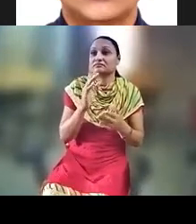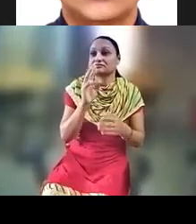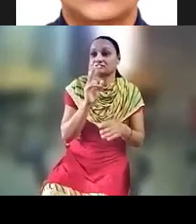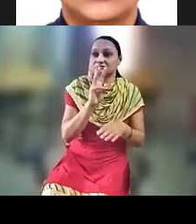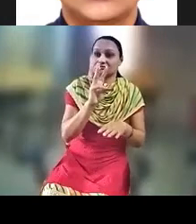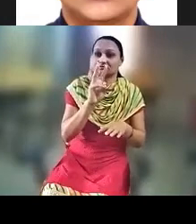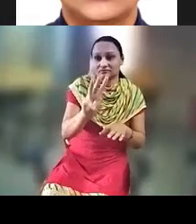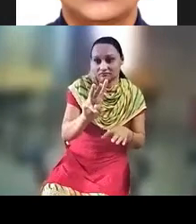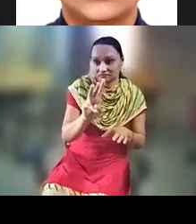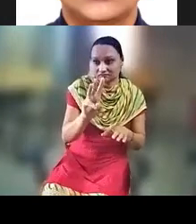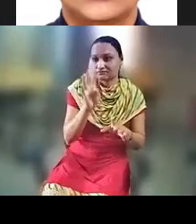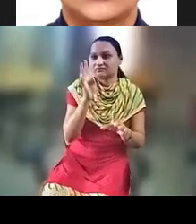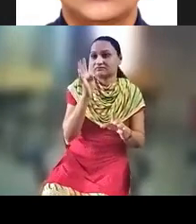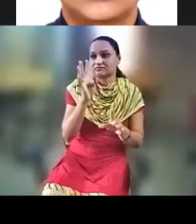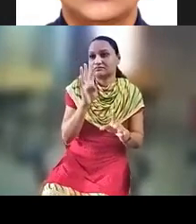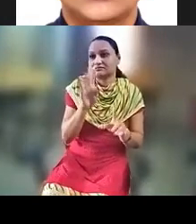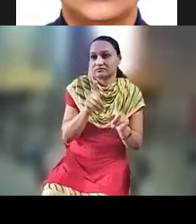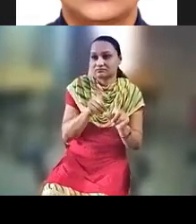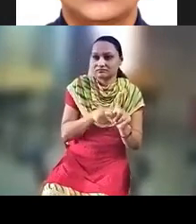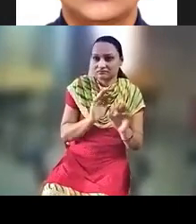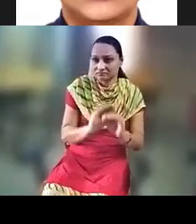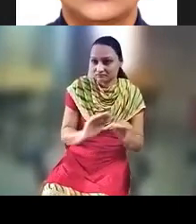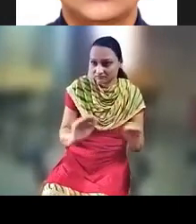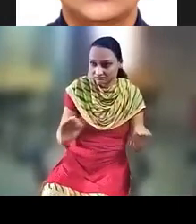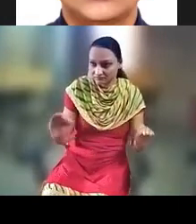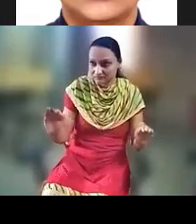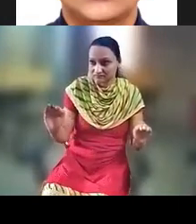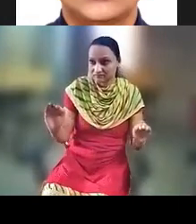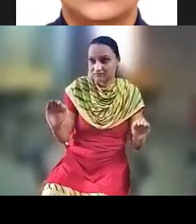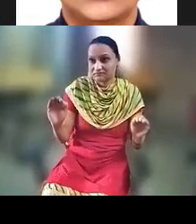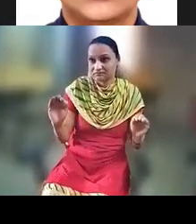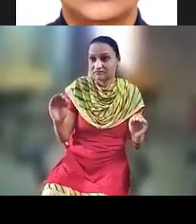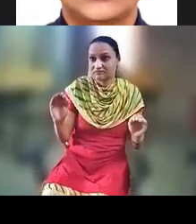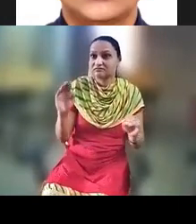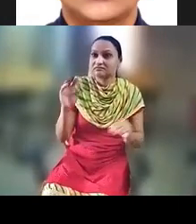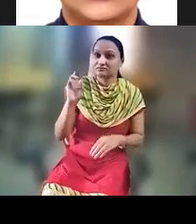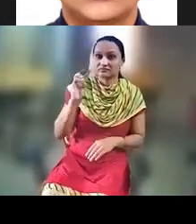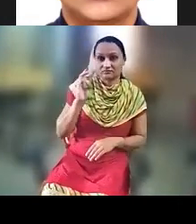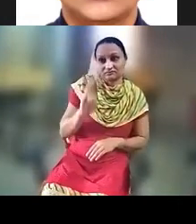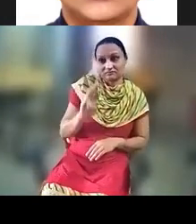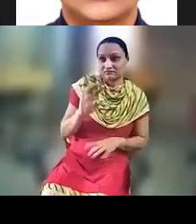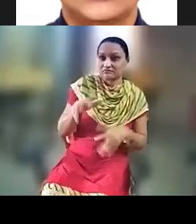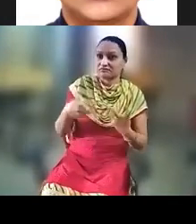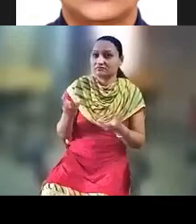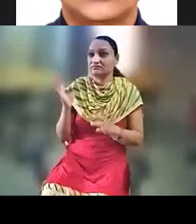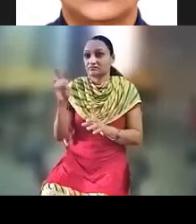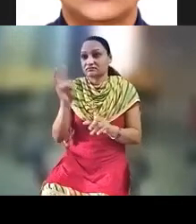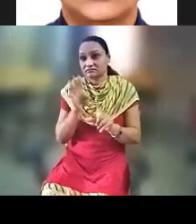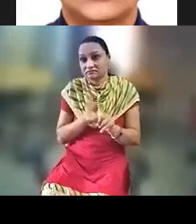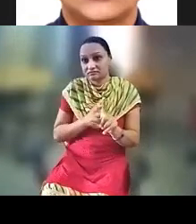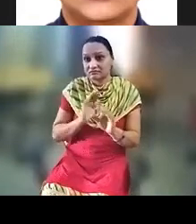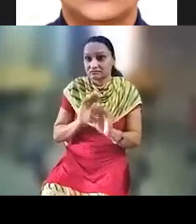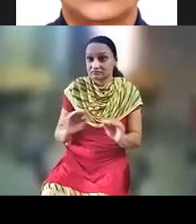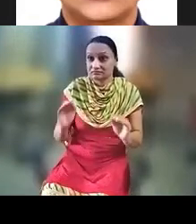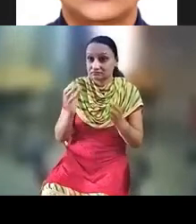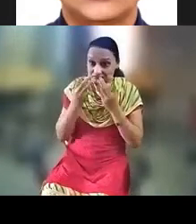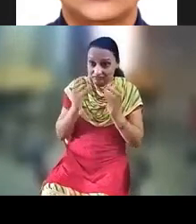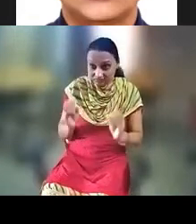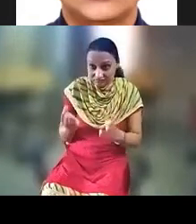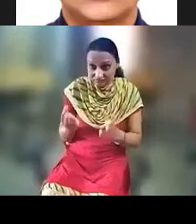हैं। अब अगर हम देखें तो इस वक्त पे तो हमारे 3 से 4 साल वाले बच्चे अभी अभी ही स्कूल में जाना शुरू किए